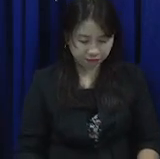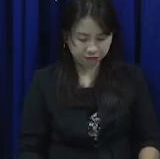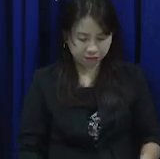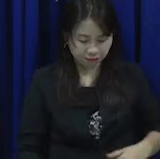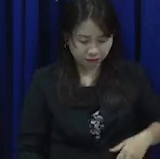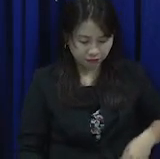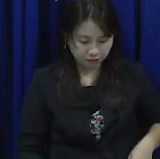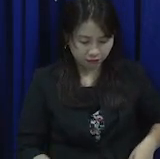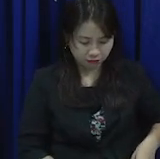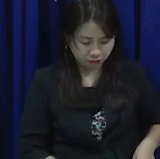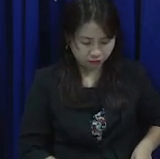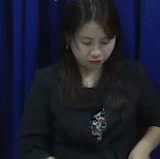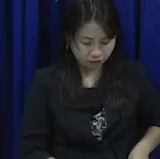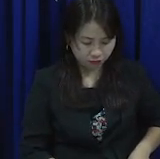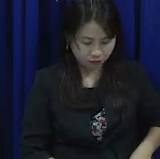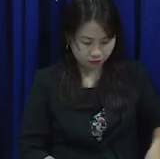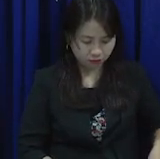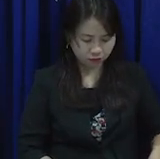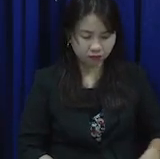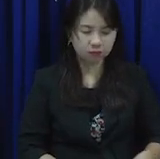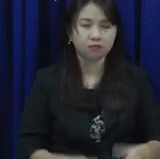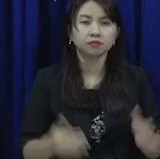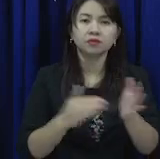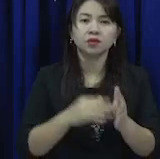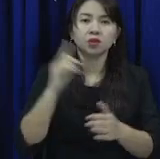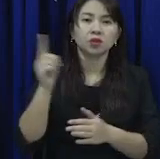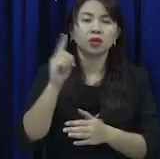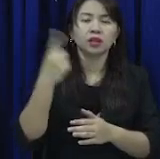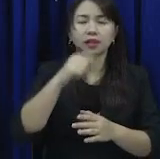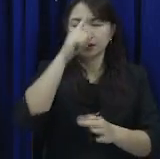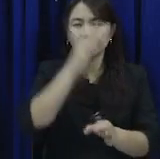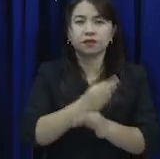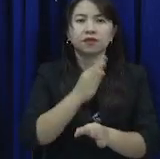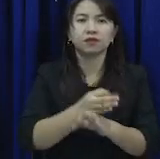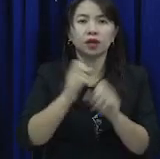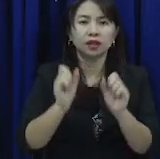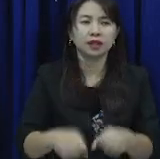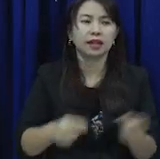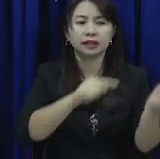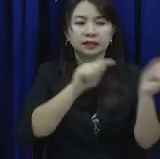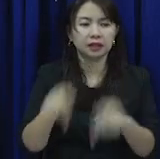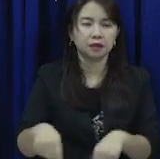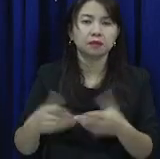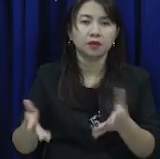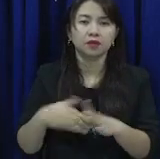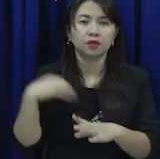only the faithful ones battle it out para makapunta sa midweek service